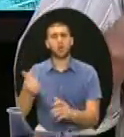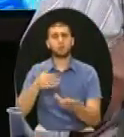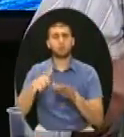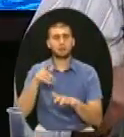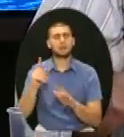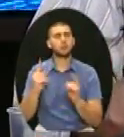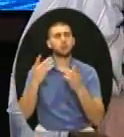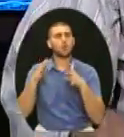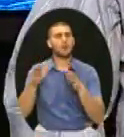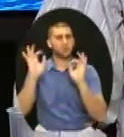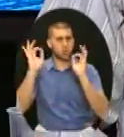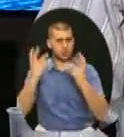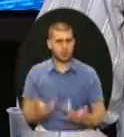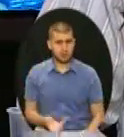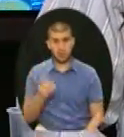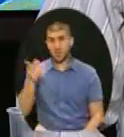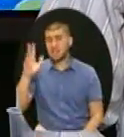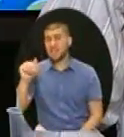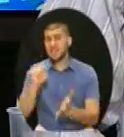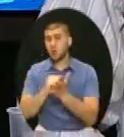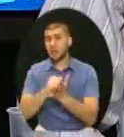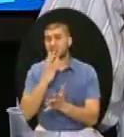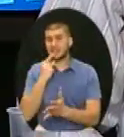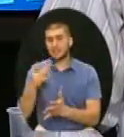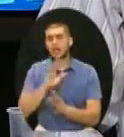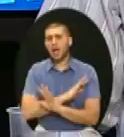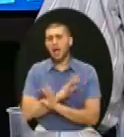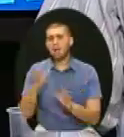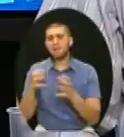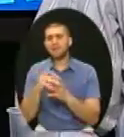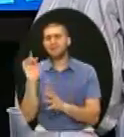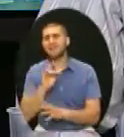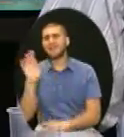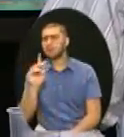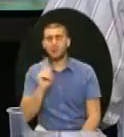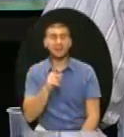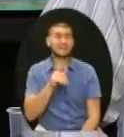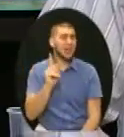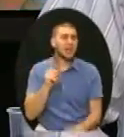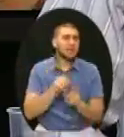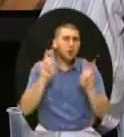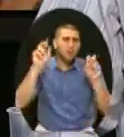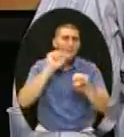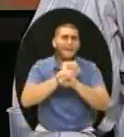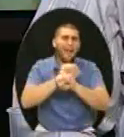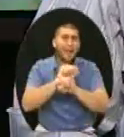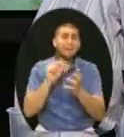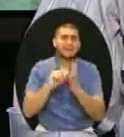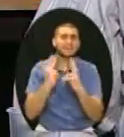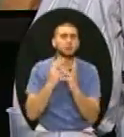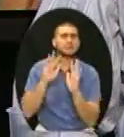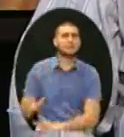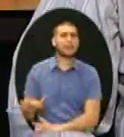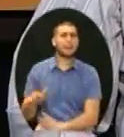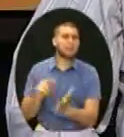זו תופעה ייחודית. זה גם הפעל, העיתונות הישראלית היא במחנה, רק לא ביבי. זה לא מחנה, זה כלא. ולכן הציבור שונא אותם,